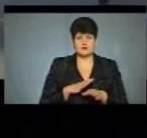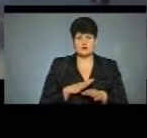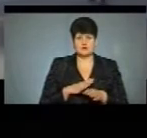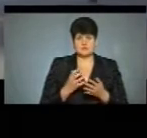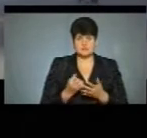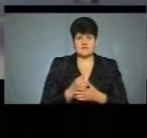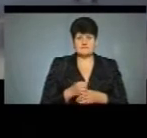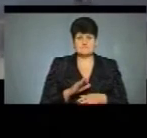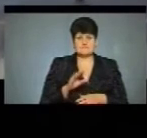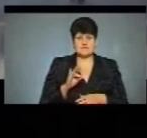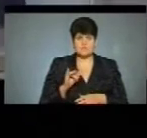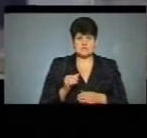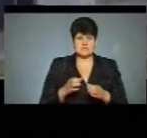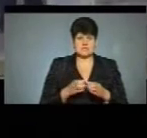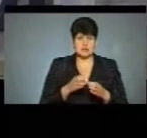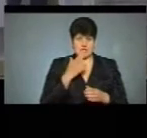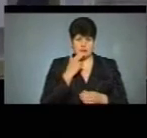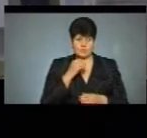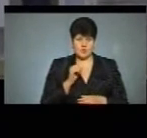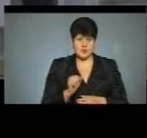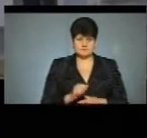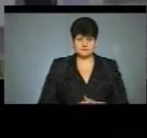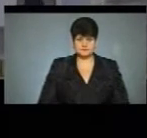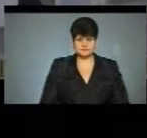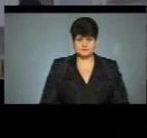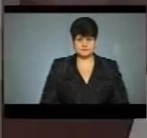Любов Гадомська, Соломія Струс, Андрій Бодак. Новини на Суспільному.